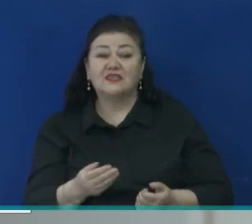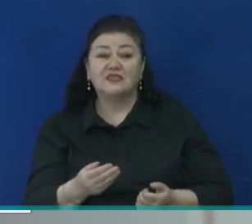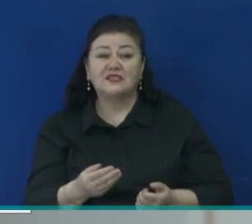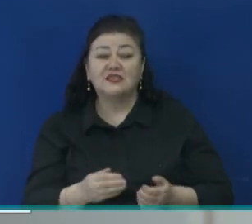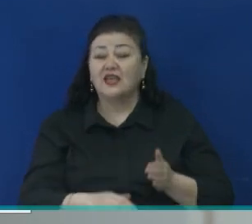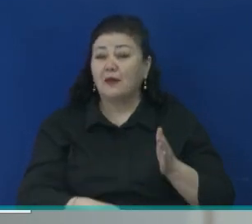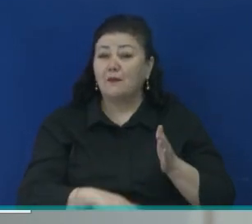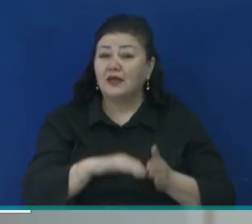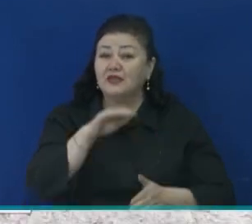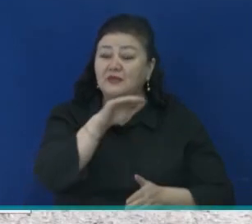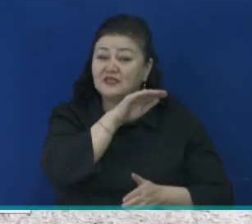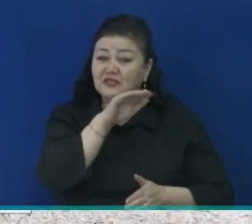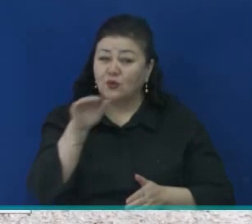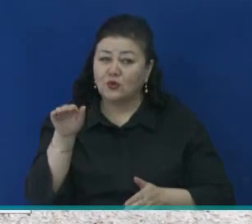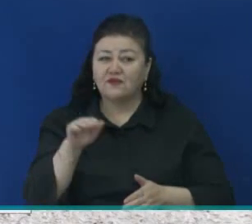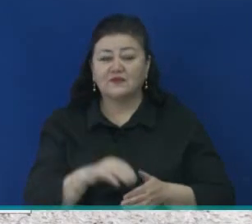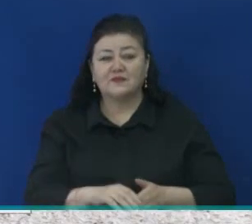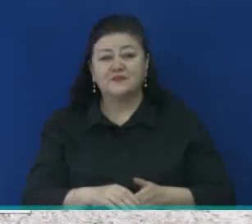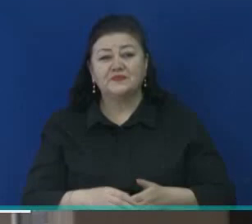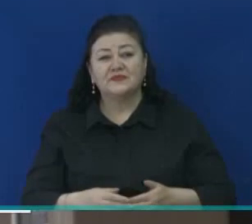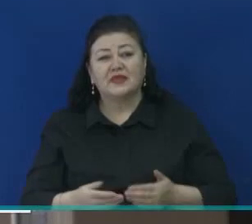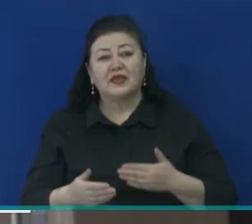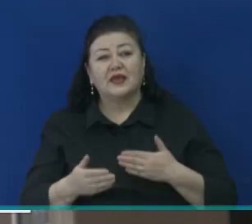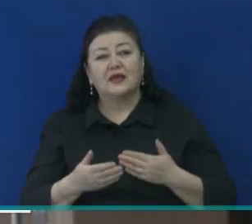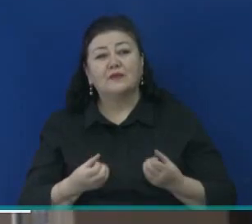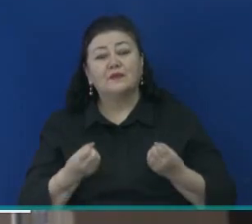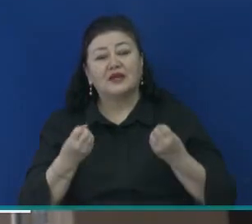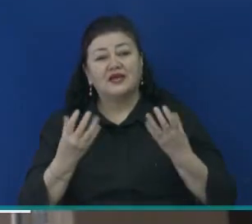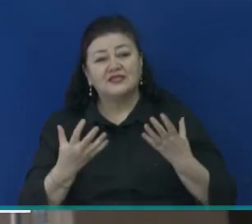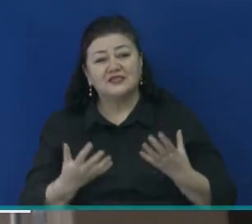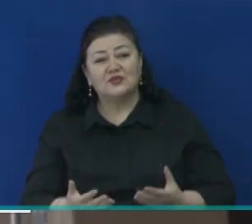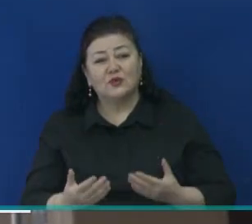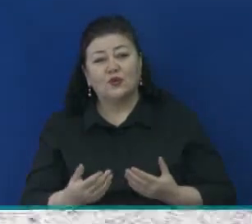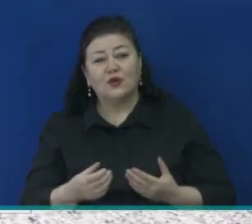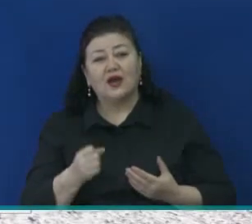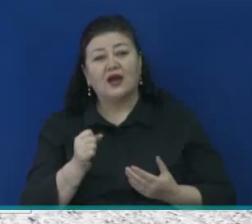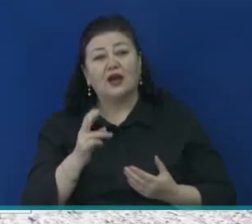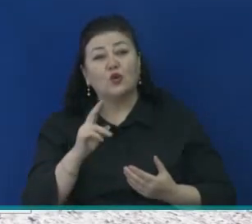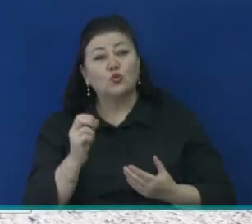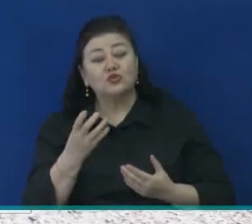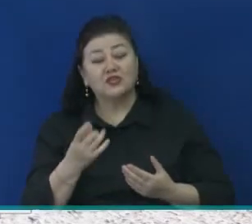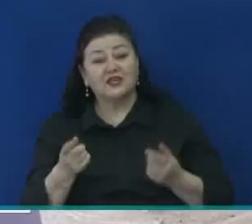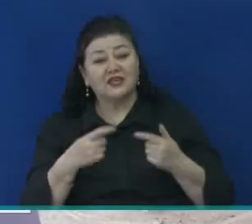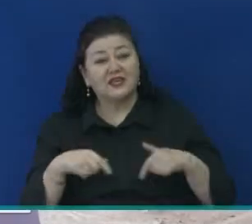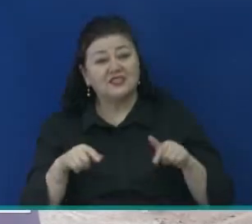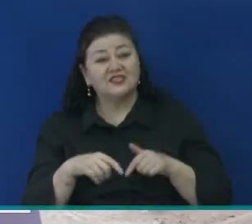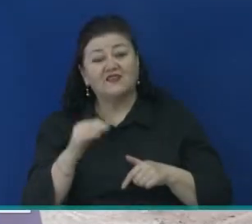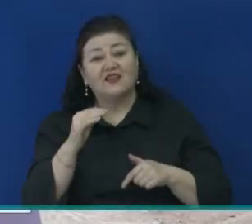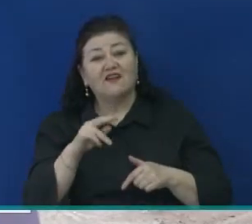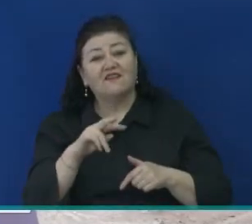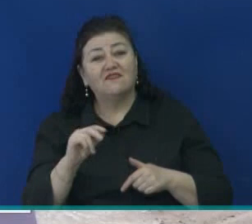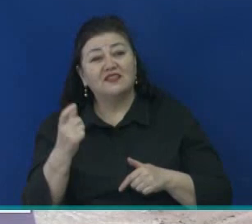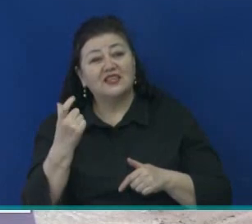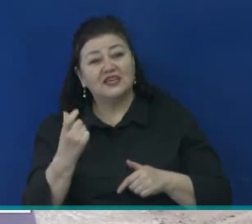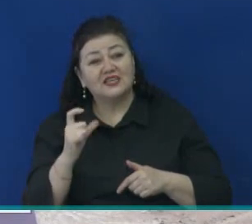кәсіпкерлеріңіздің биік шыңдарынан көріңіздер. Мерекеге орай орталықтың акушерлер ұжымы флешмоб ұйымдастырды. И, пользуясь